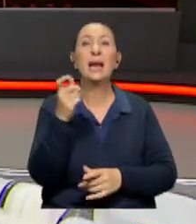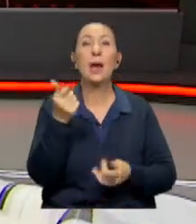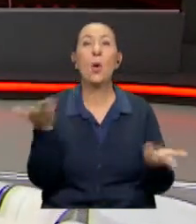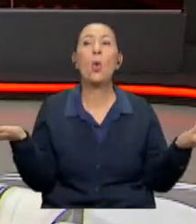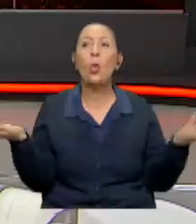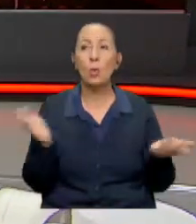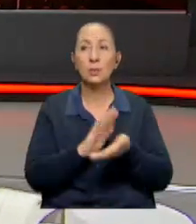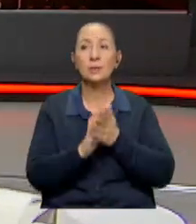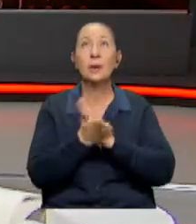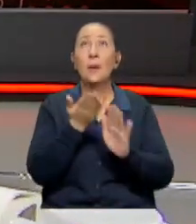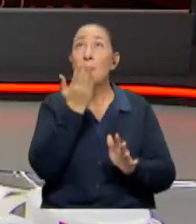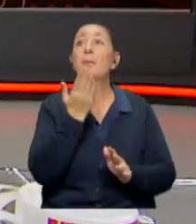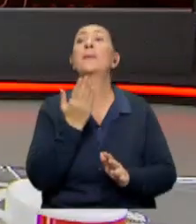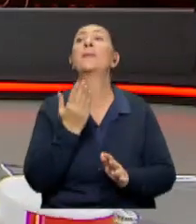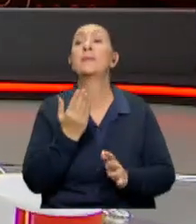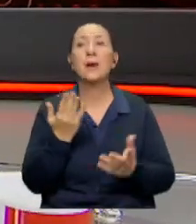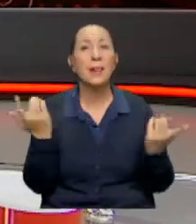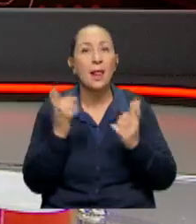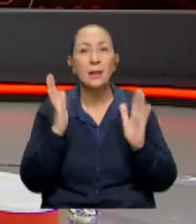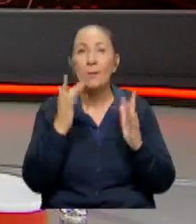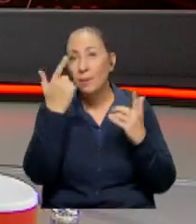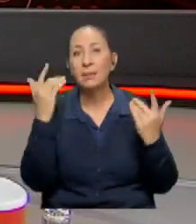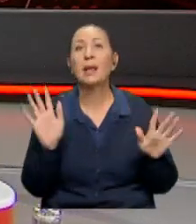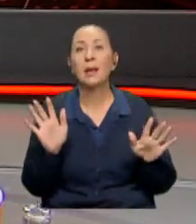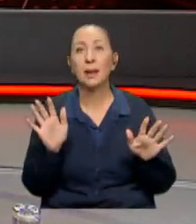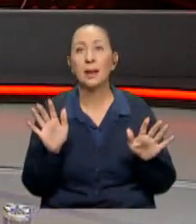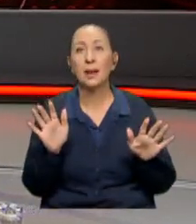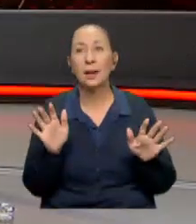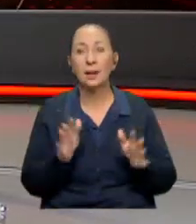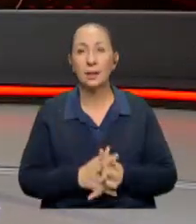yok, uçmuş. Nereye gittiği belli değil.